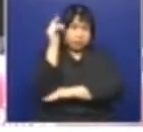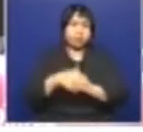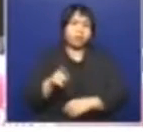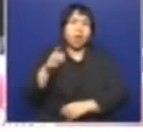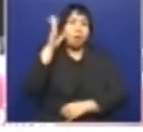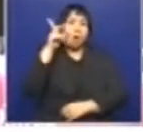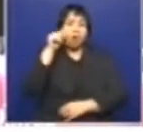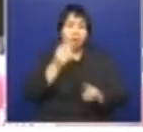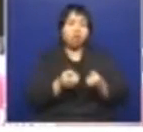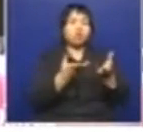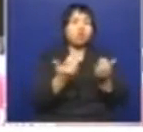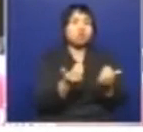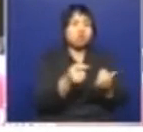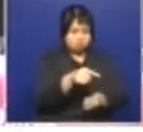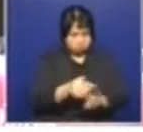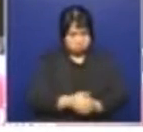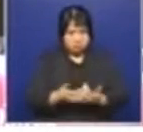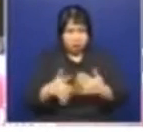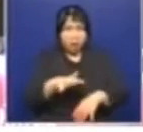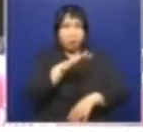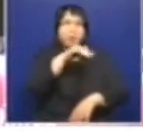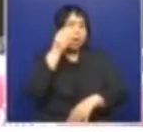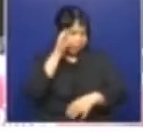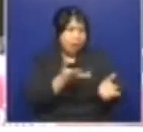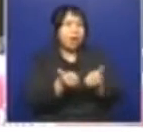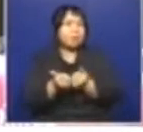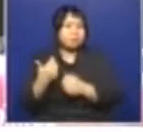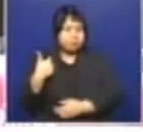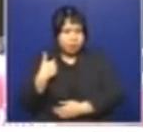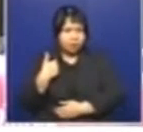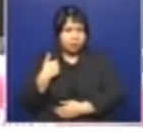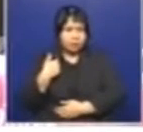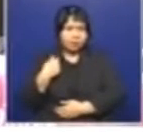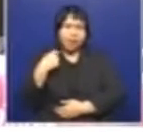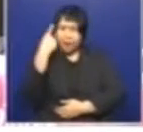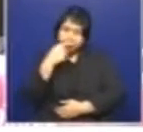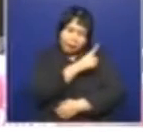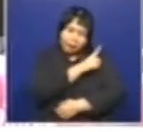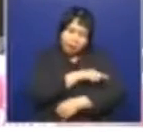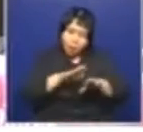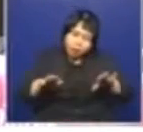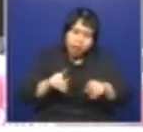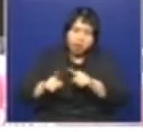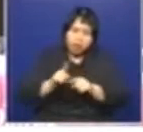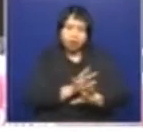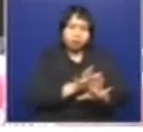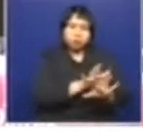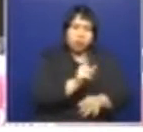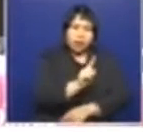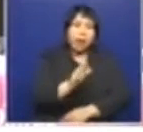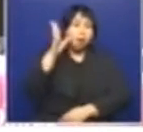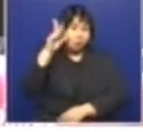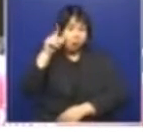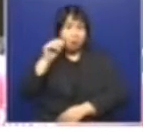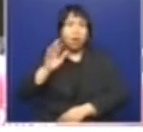งนะแล้วมาตามกลับบ้านด้วยเด็กหน้าใสๆหน้าขาวๆทั้งนั้นมาเดินน่ะแสดงว่าพ่อแม่เขานี่เ